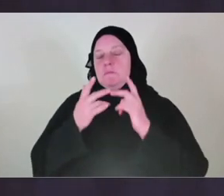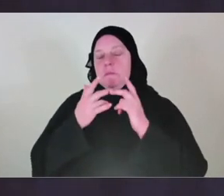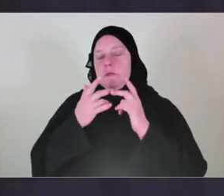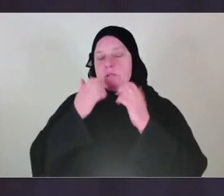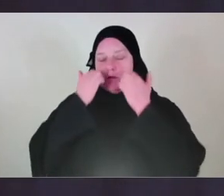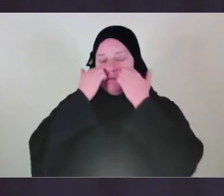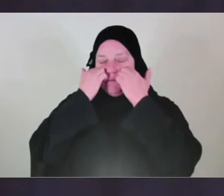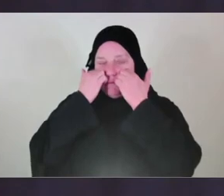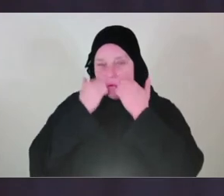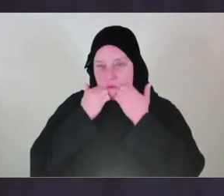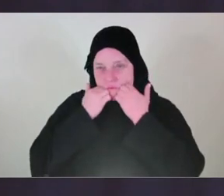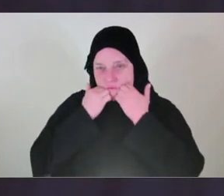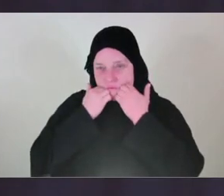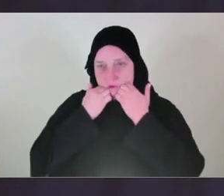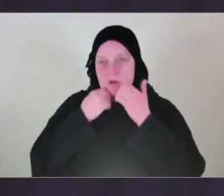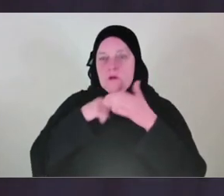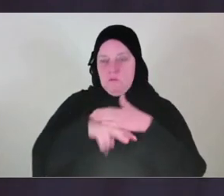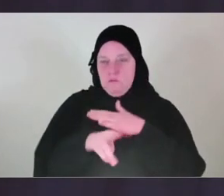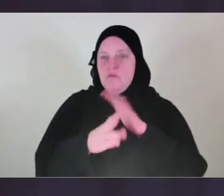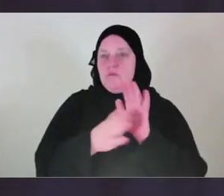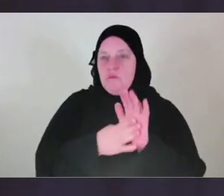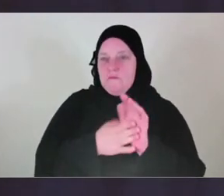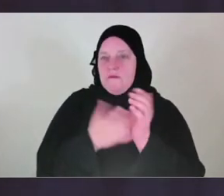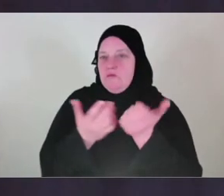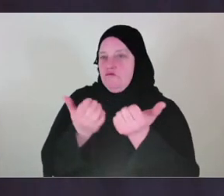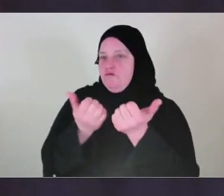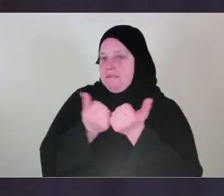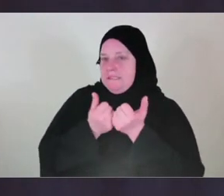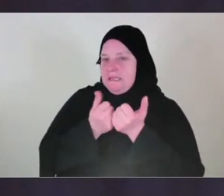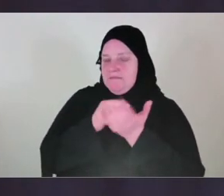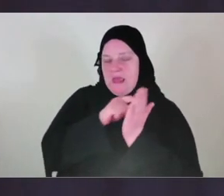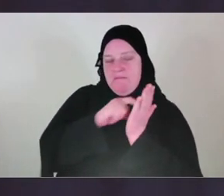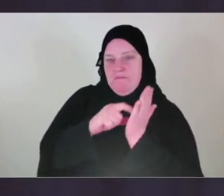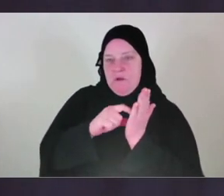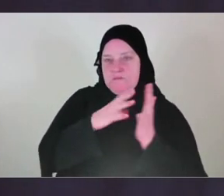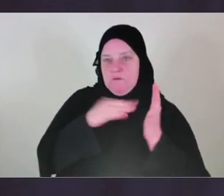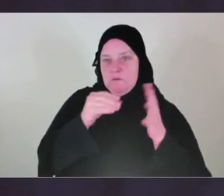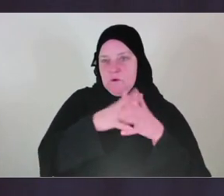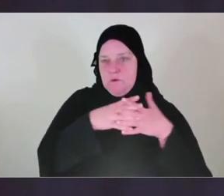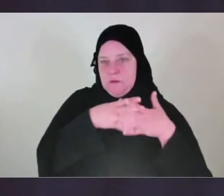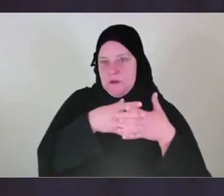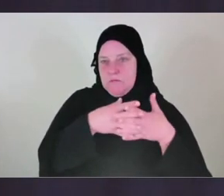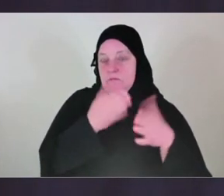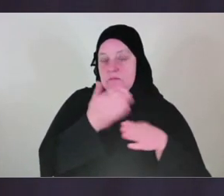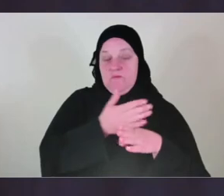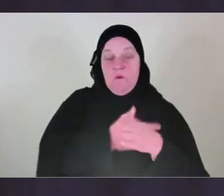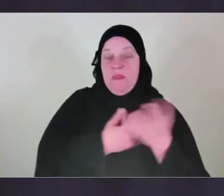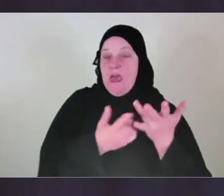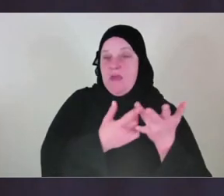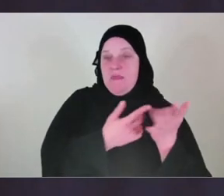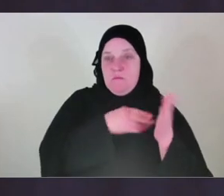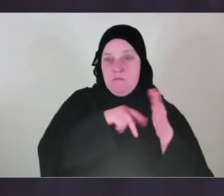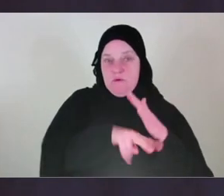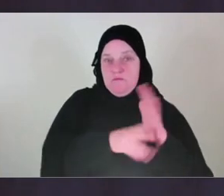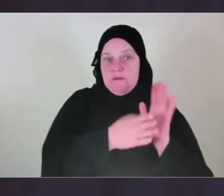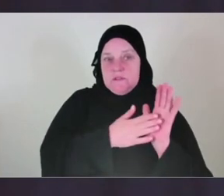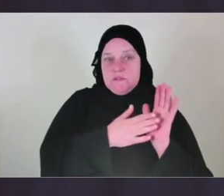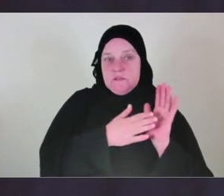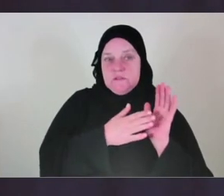prophet. This verse in the Quran. He says, وَإِذْ أَخَذَ Allah, he says, وَإِذْ